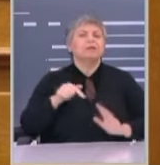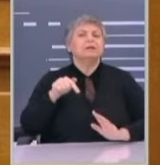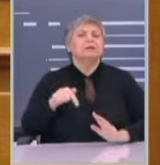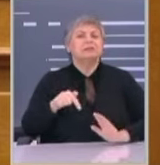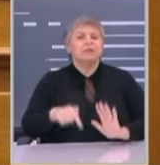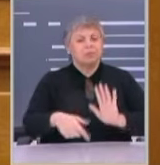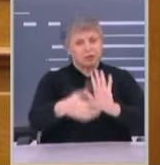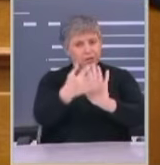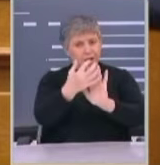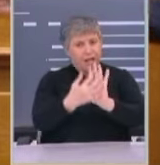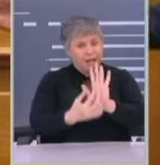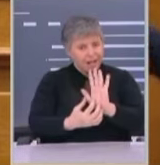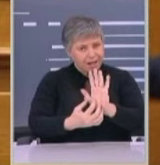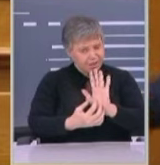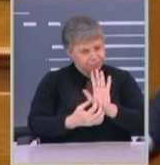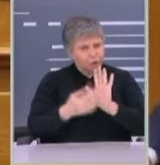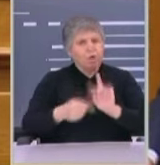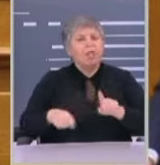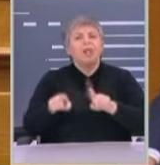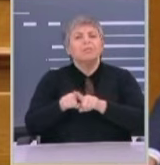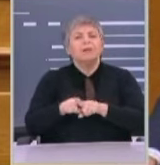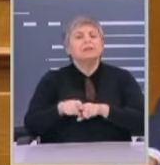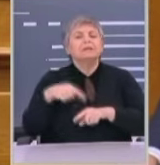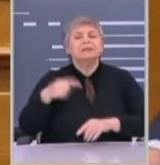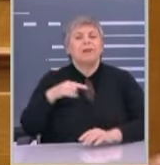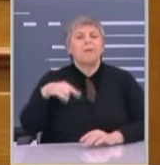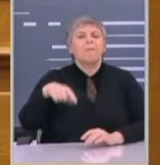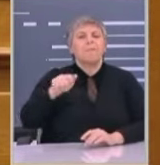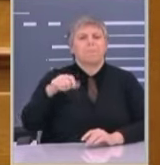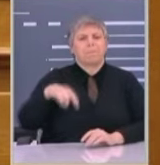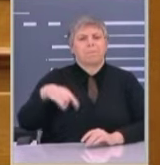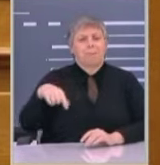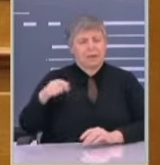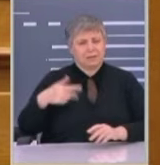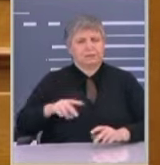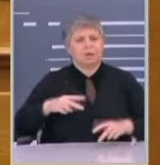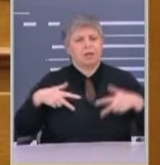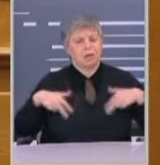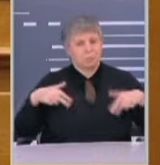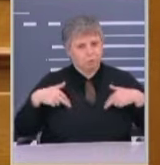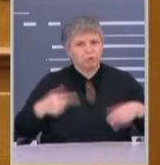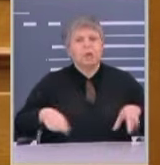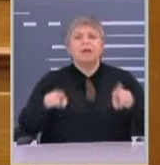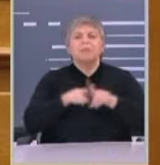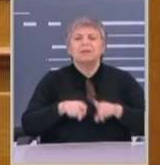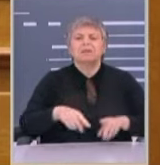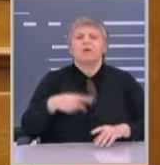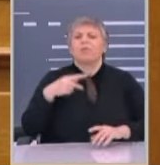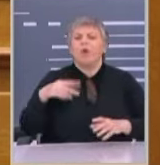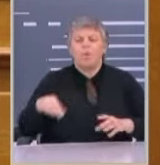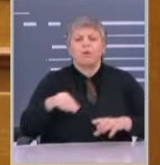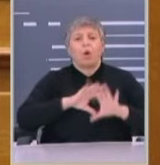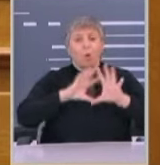όλο, μαζί με την προσπάθεια του κυρίου Παπά για τη χειραγώγηση των μέσων ενημέρωσης, μαζί με τον κομισάριο Μουλόπουλο και μαζί με την